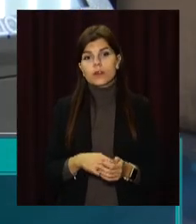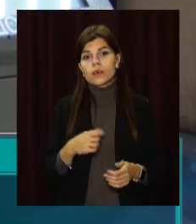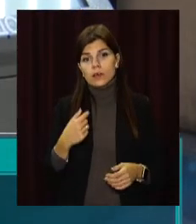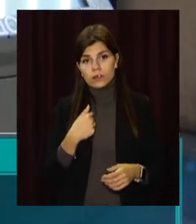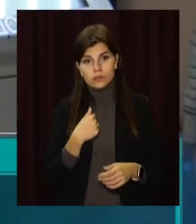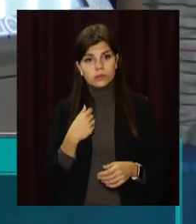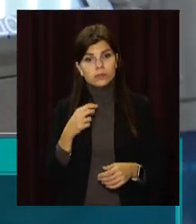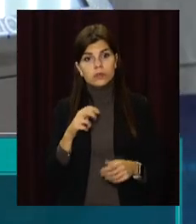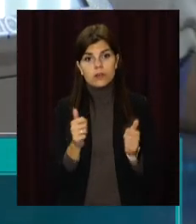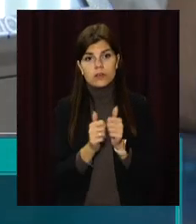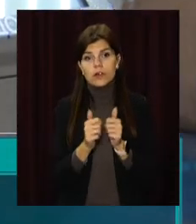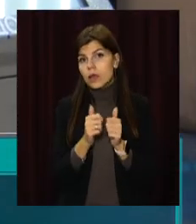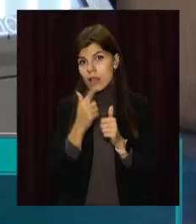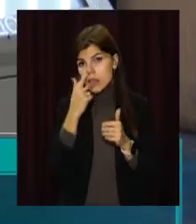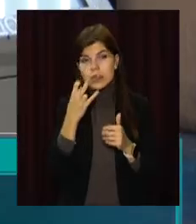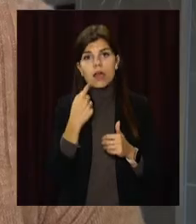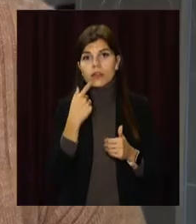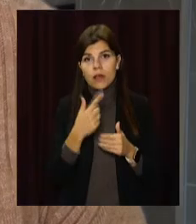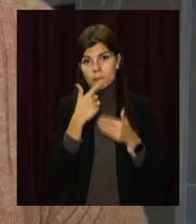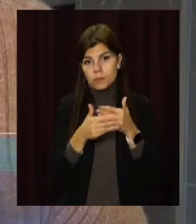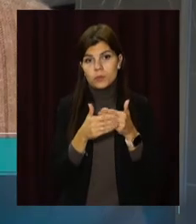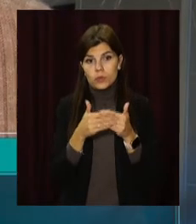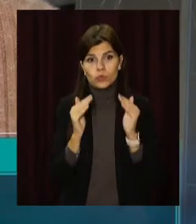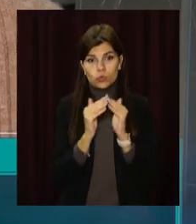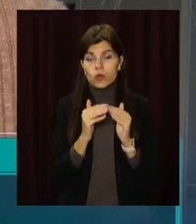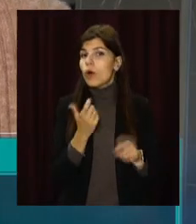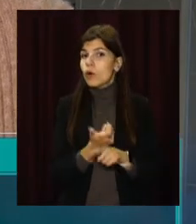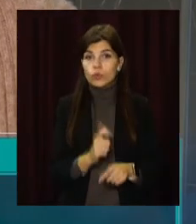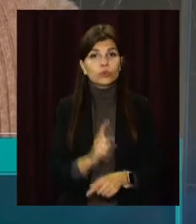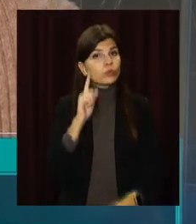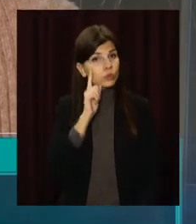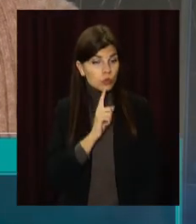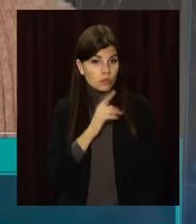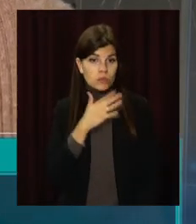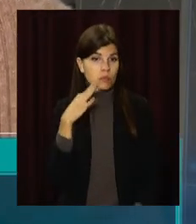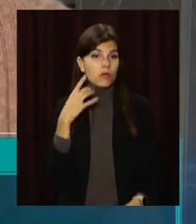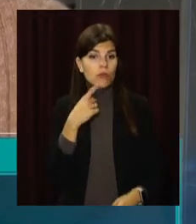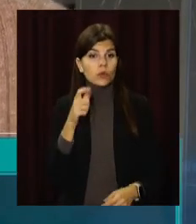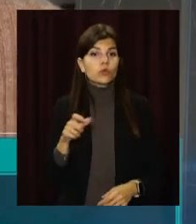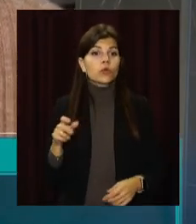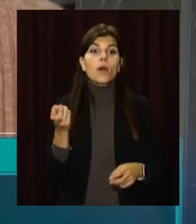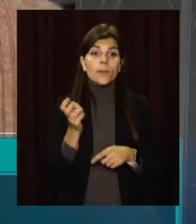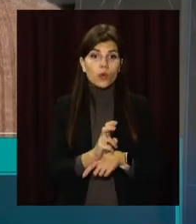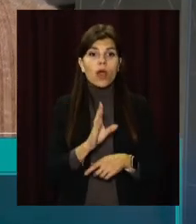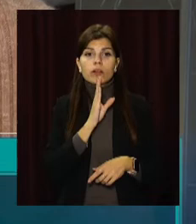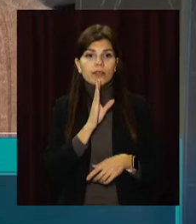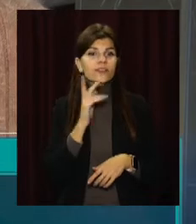знаходиться рядом біля будинку. Дуже зручно. Приходиш, дівчата